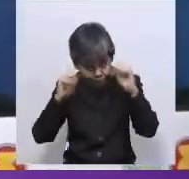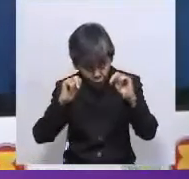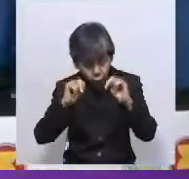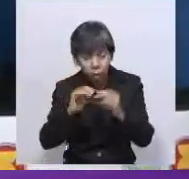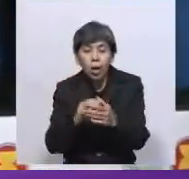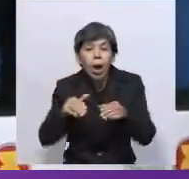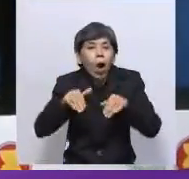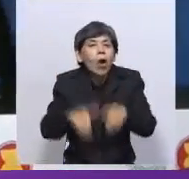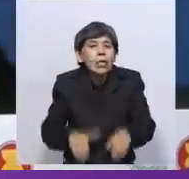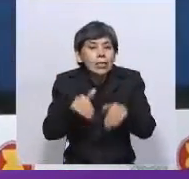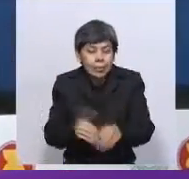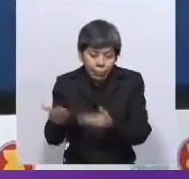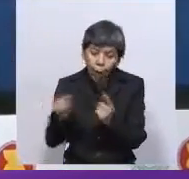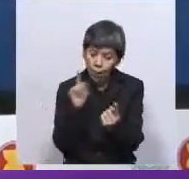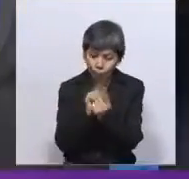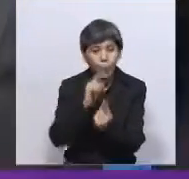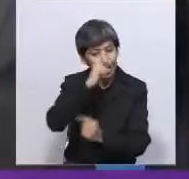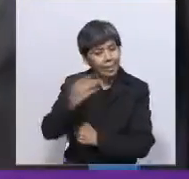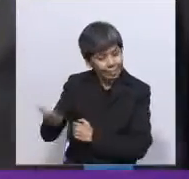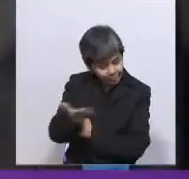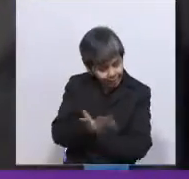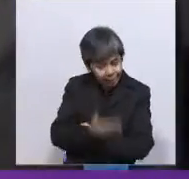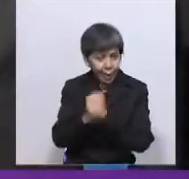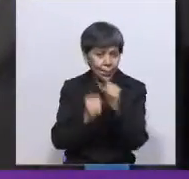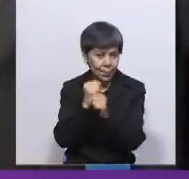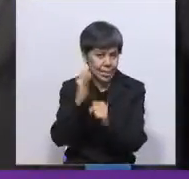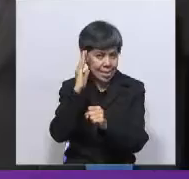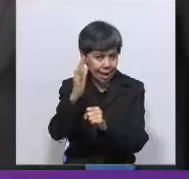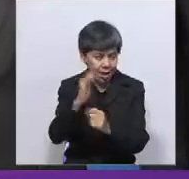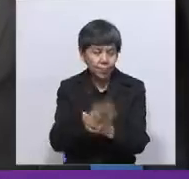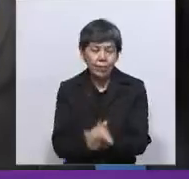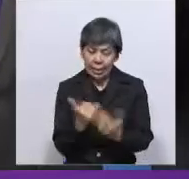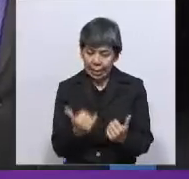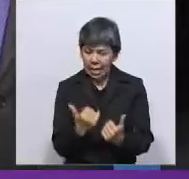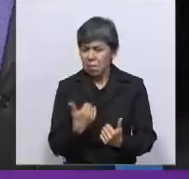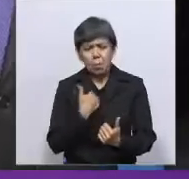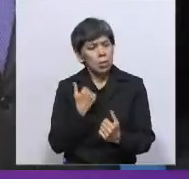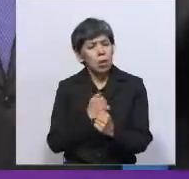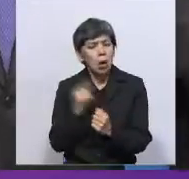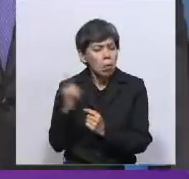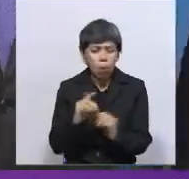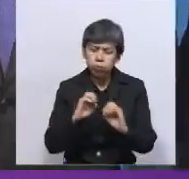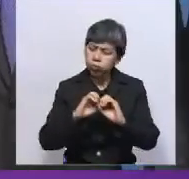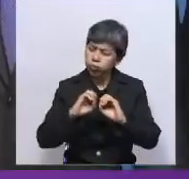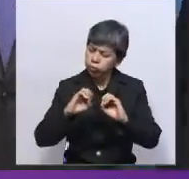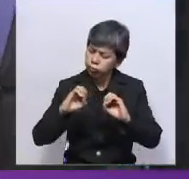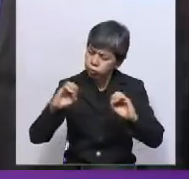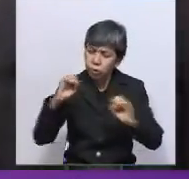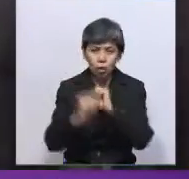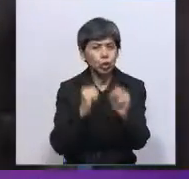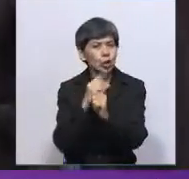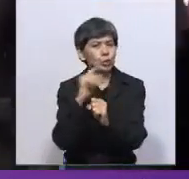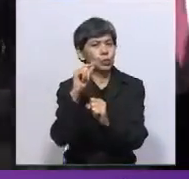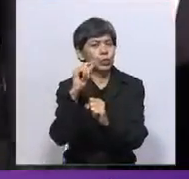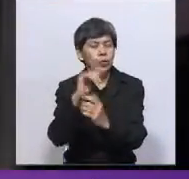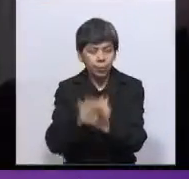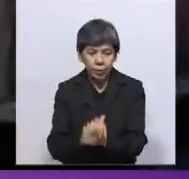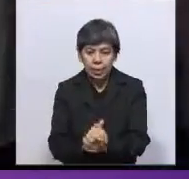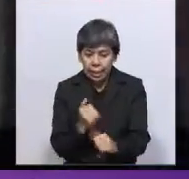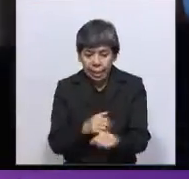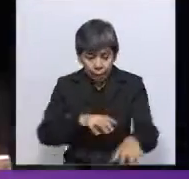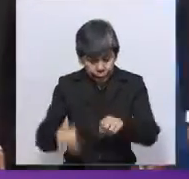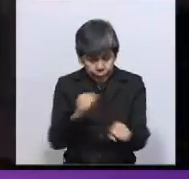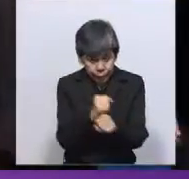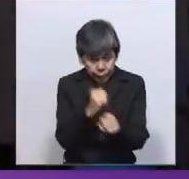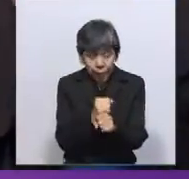รีเครือรัฐออสเตรเลียเยือนประเทศไทยอย่างเป็นทางการในปีหน้าหลังจากที่ไม่มีการเยือนอย่างเป็นทางการมานานกว่า20ปีและ